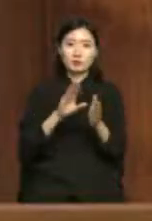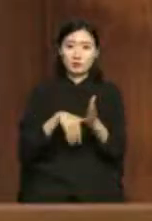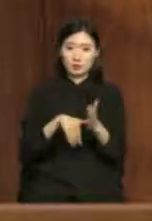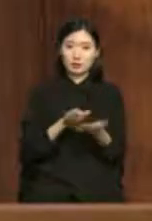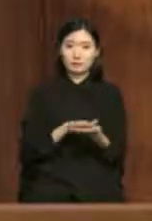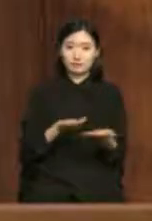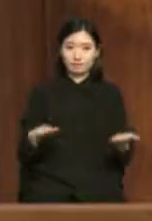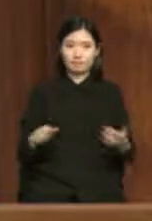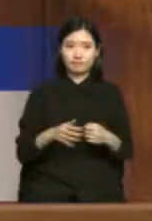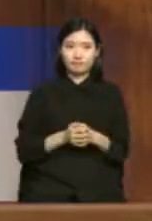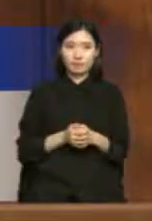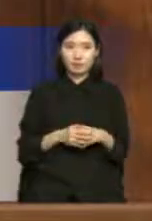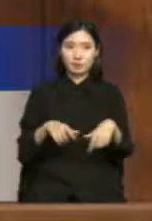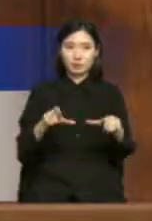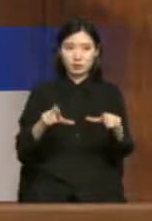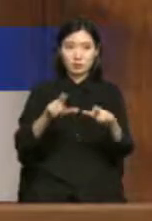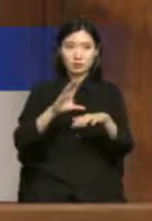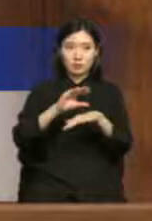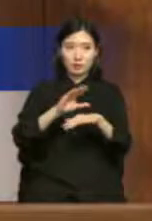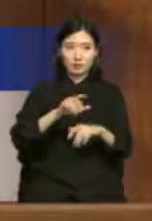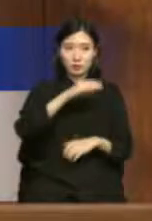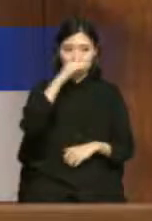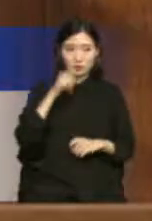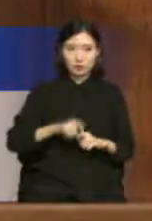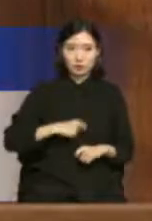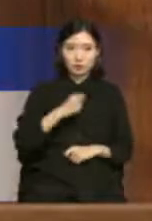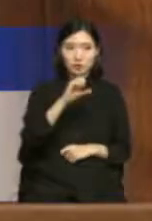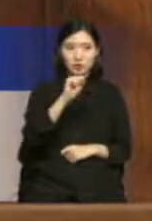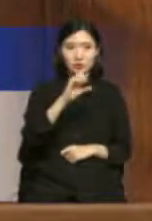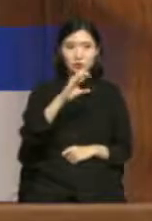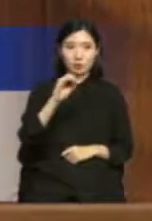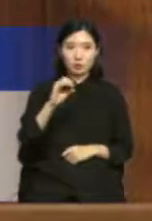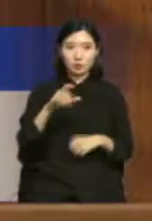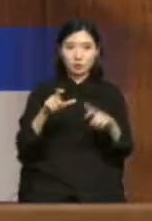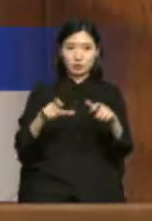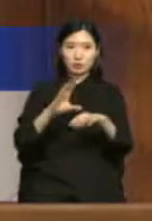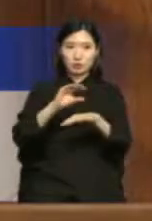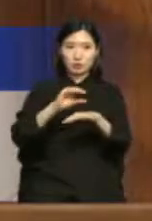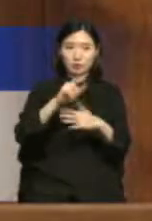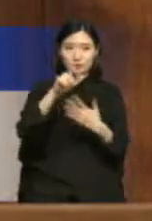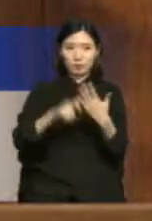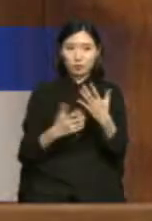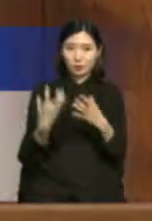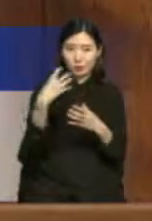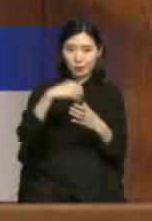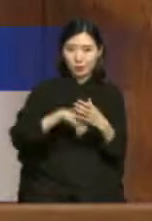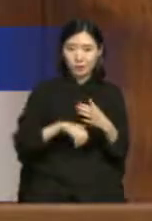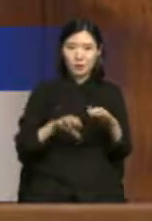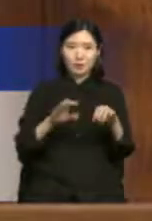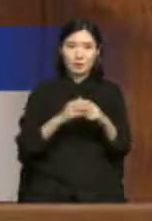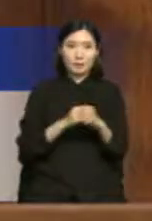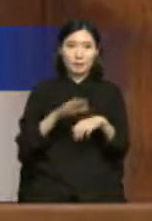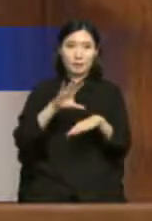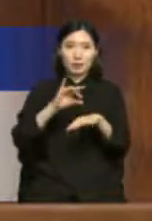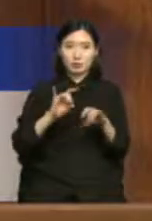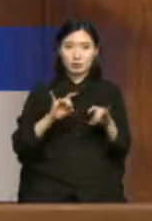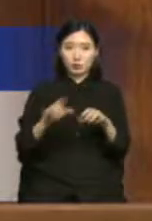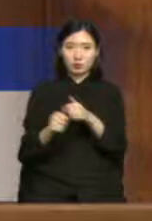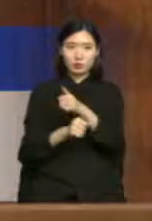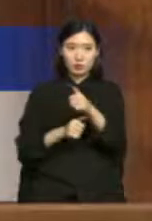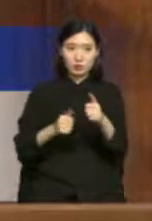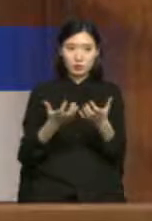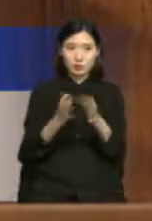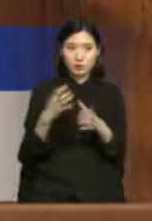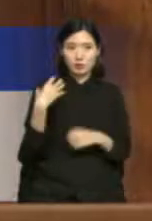지역 방송의 정의에 SO 지역 채널 문제들이 좀 포함이 되어서 방통위에서